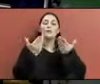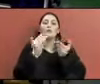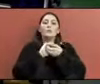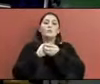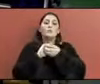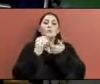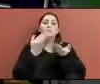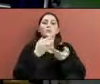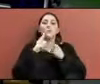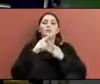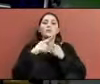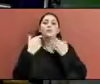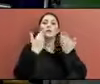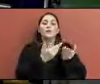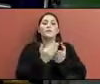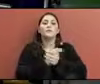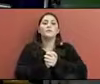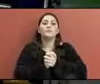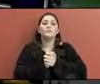ediyorum kendisine.